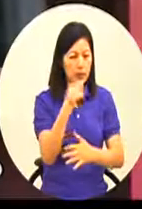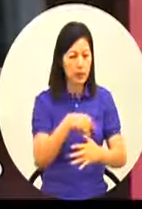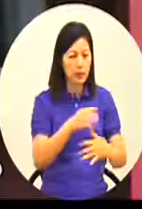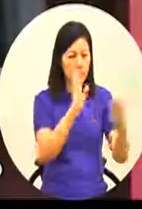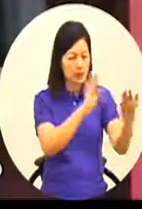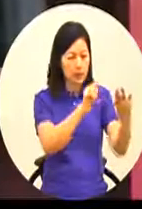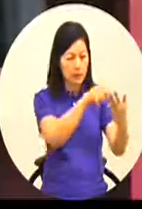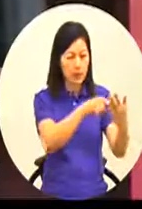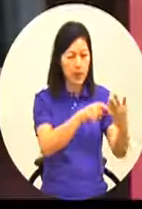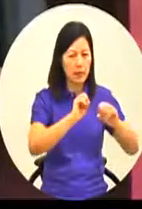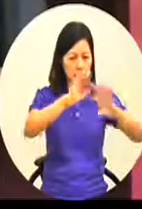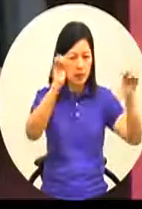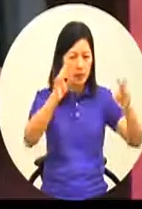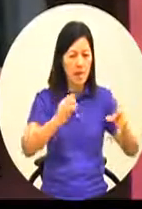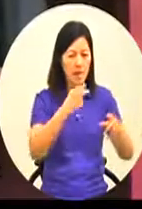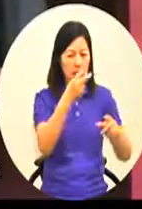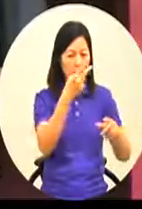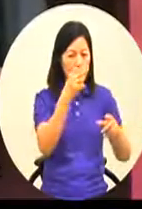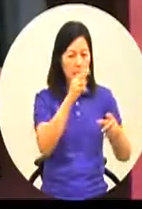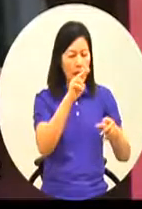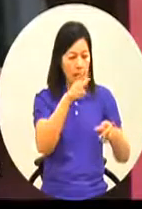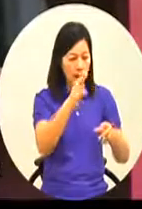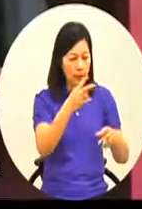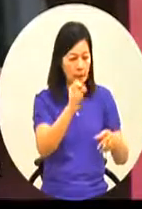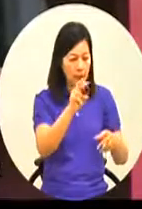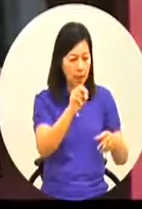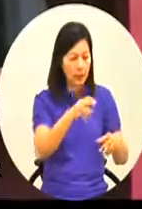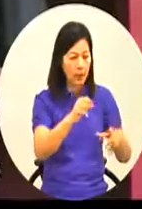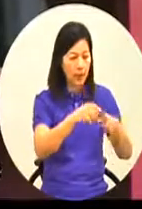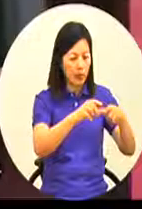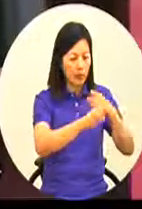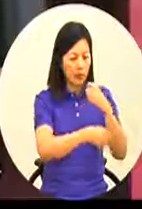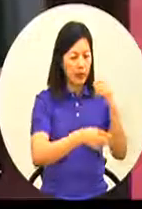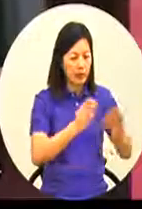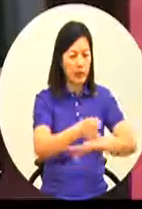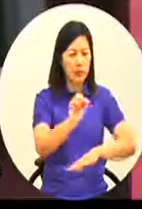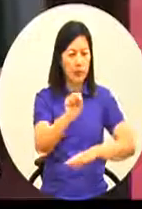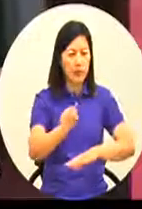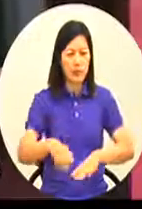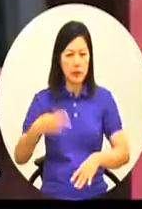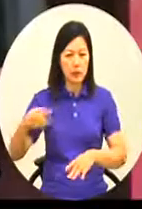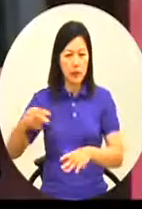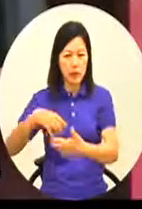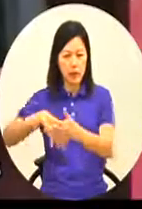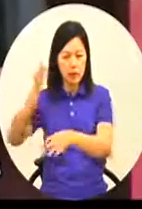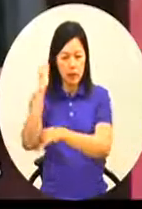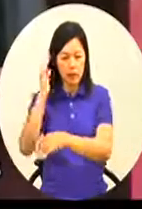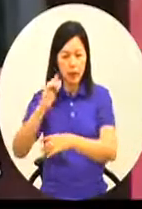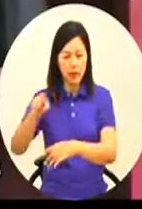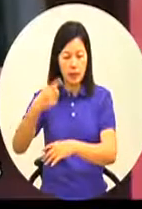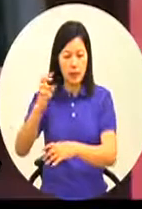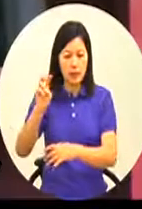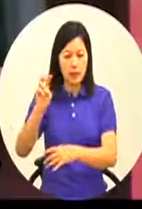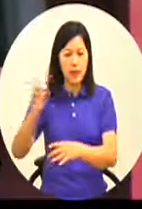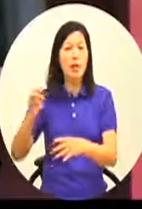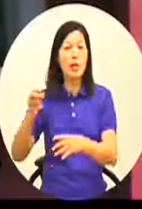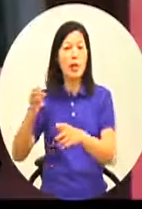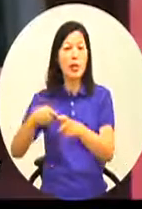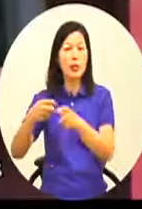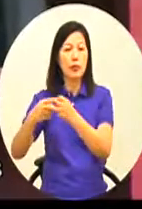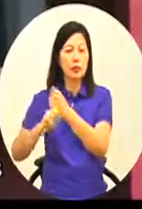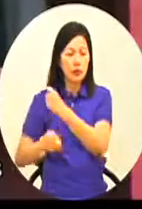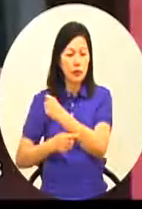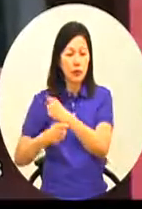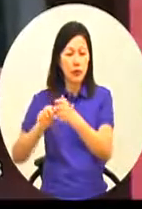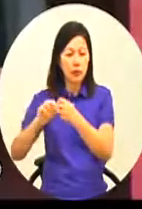得超过200公分，那我们高雄市是规定正面式招牌的纵长不得超过120公分。那另外一个比例更夸